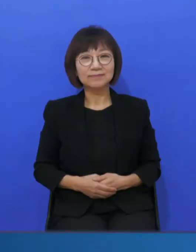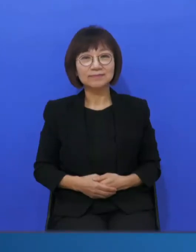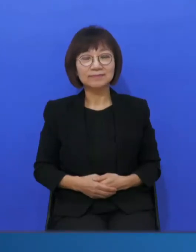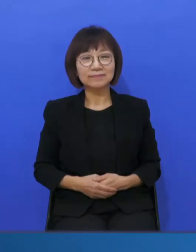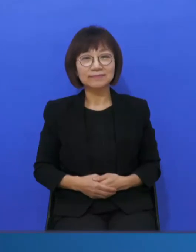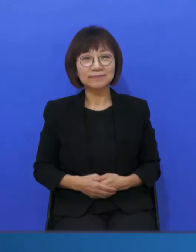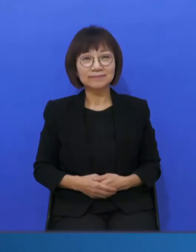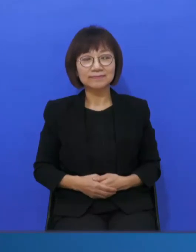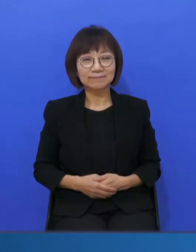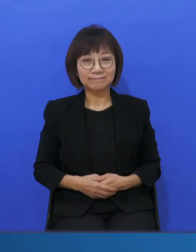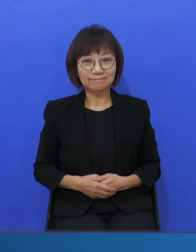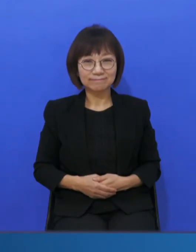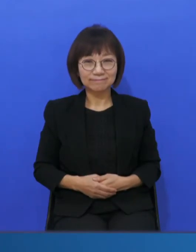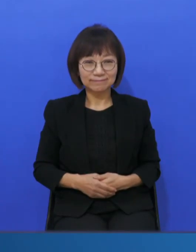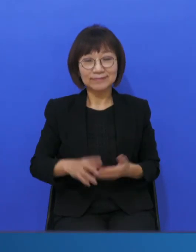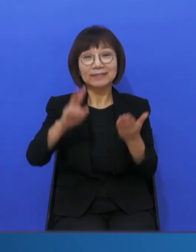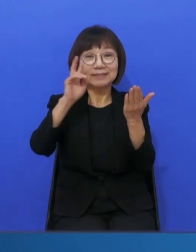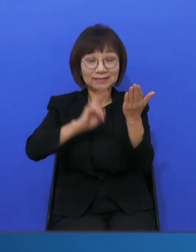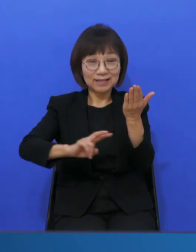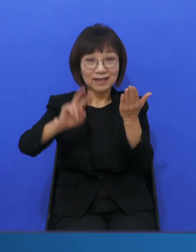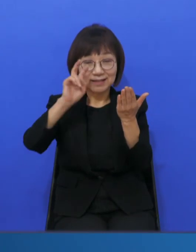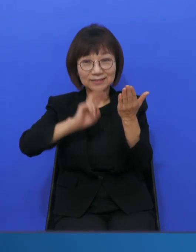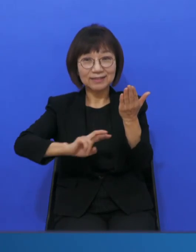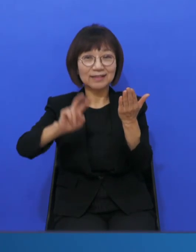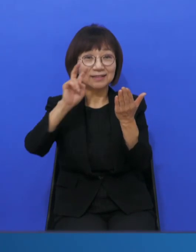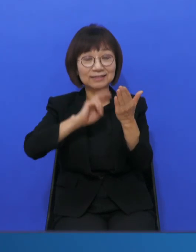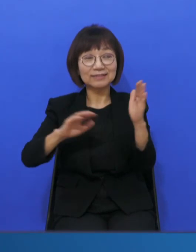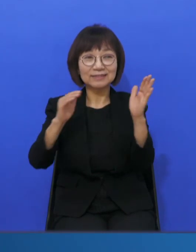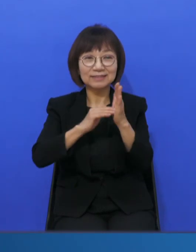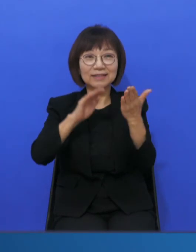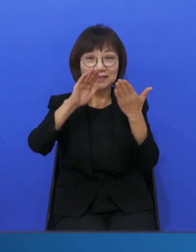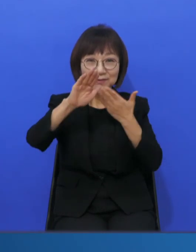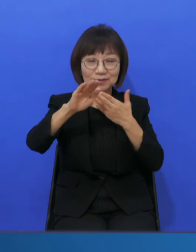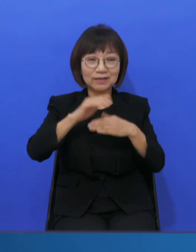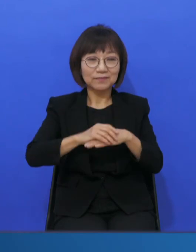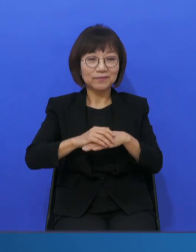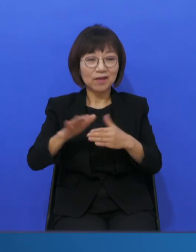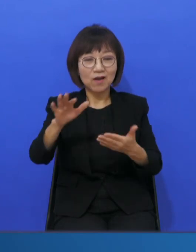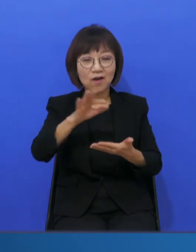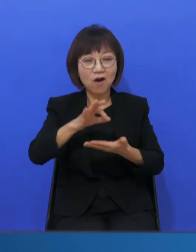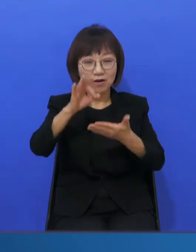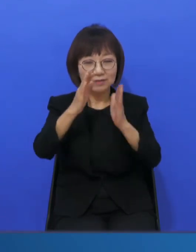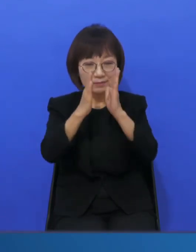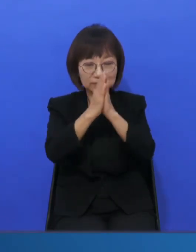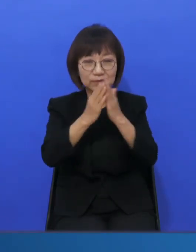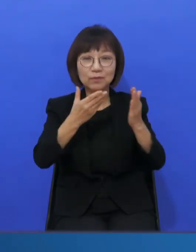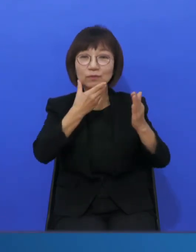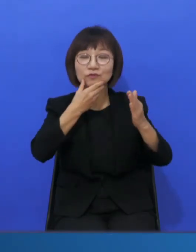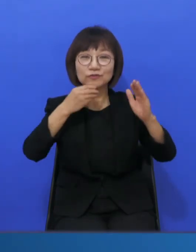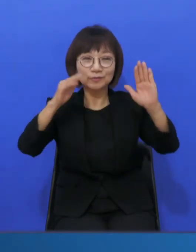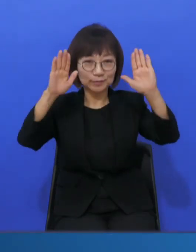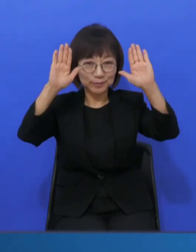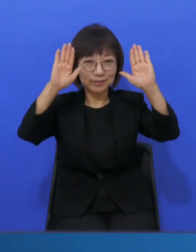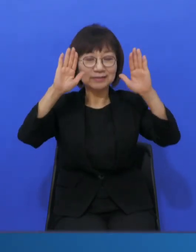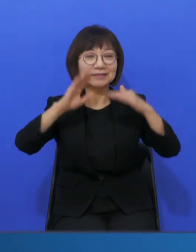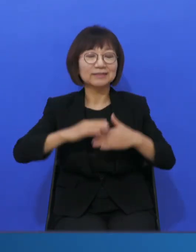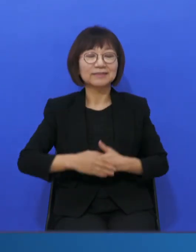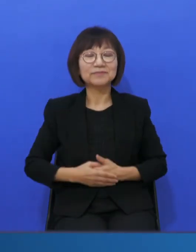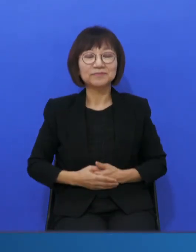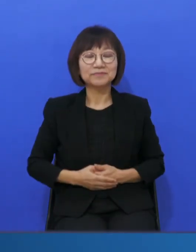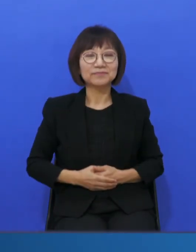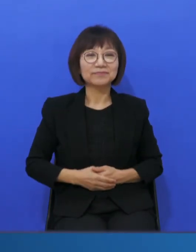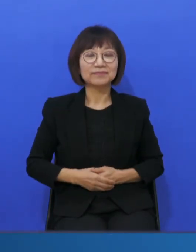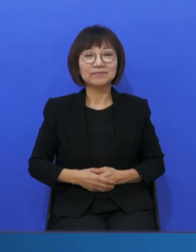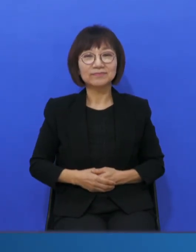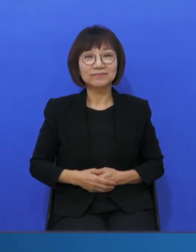다 같이 일어나셔서 주의 나의 삶 속에 찬양 후에 목사님 헌금 기도로 및 축도로 예배를 마치도록 하겠습니다. Let us all rise and sing, O Lord, in my